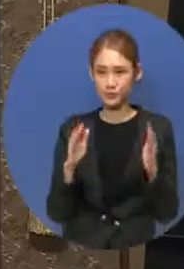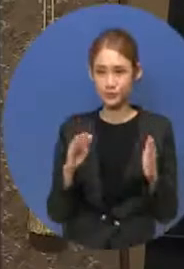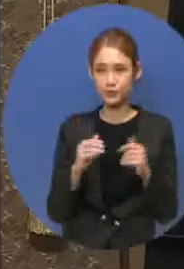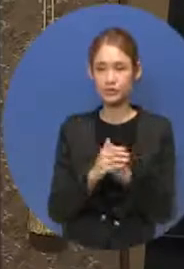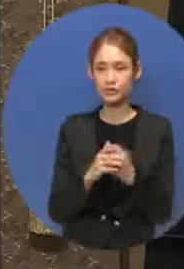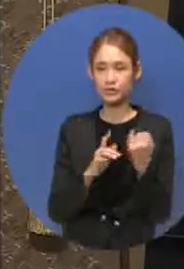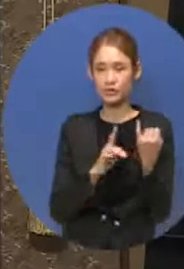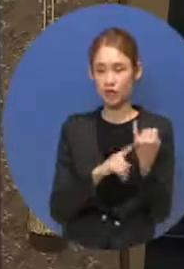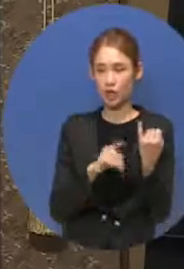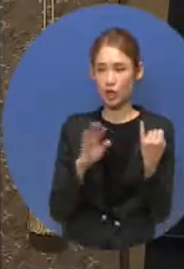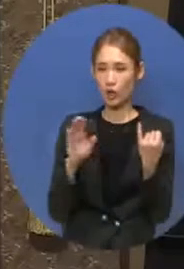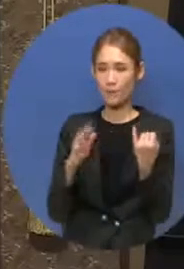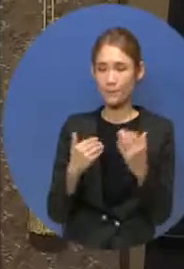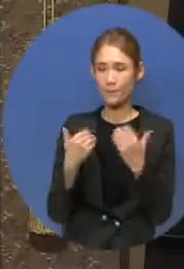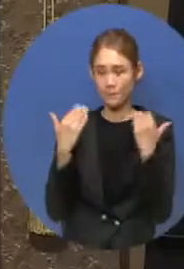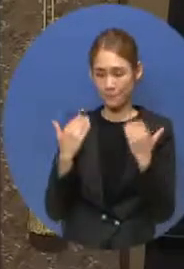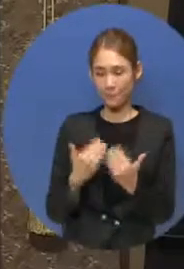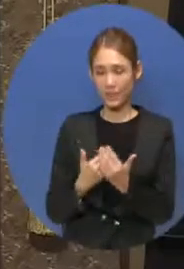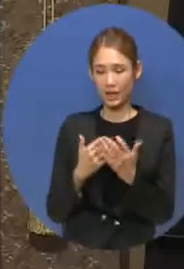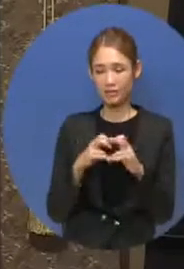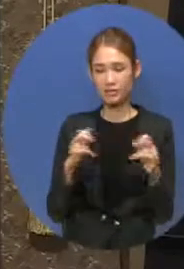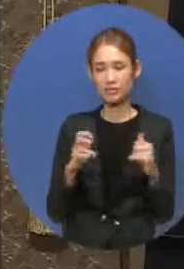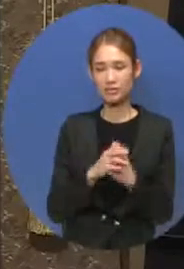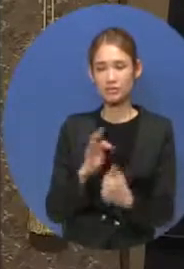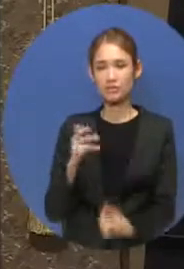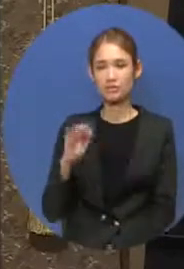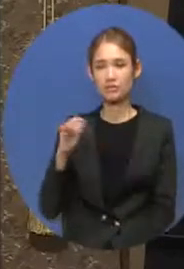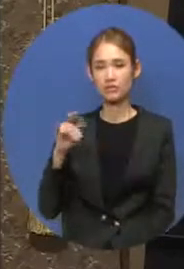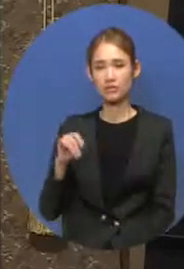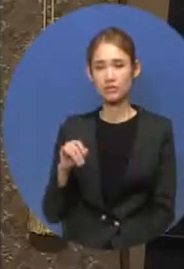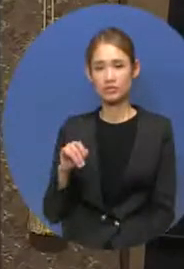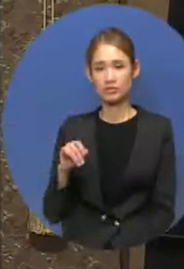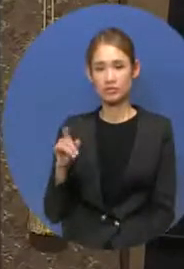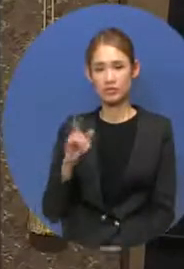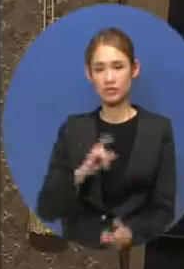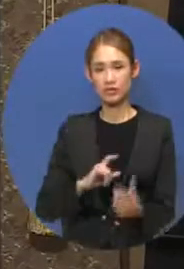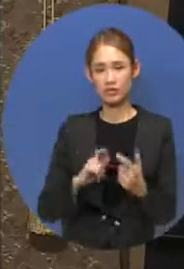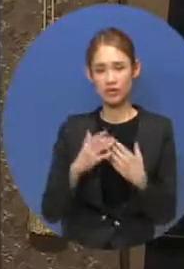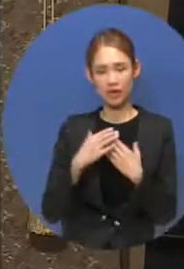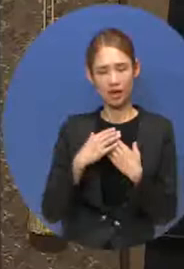여성 발달장애인의 갱년기를 네. 어떻게 하면 조금 더